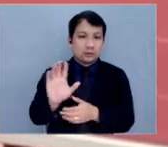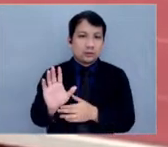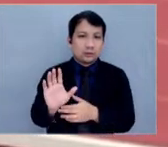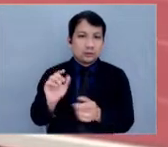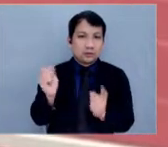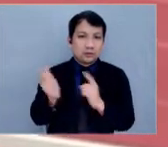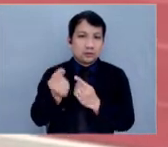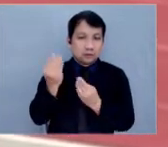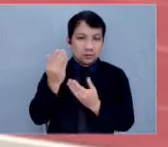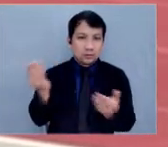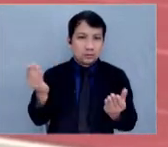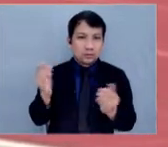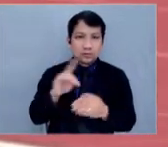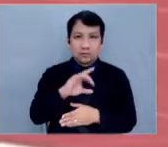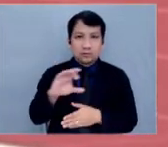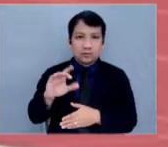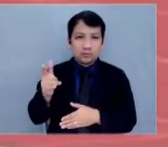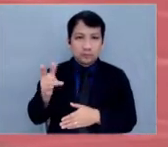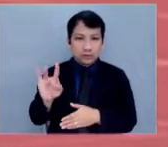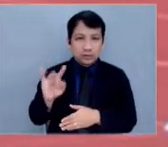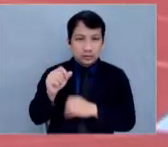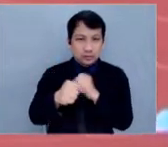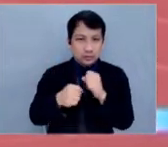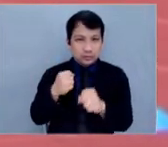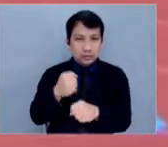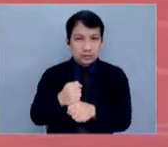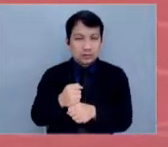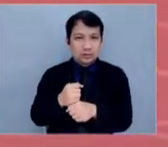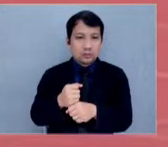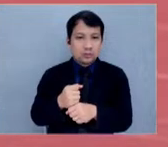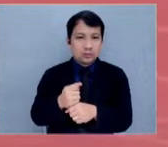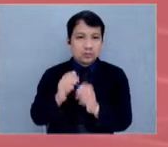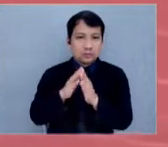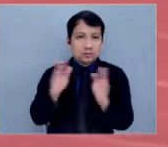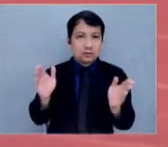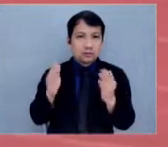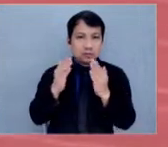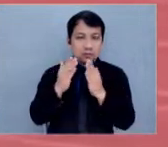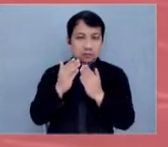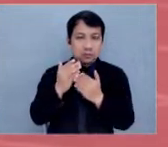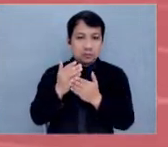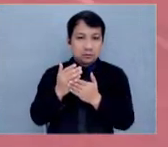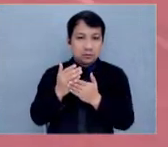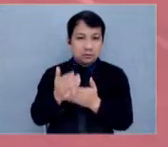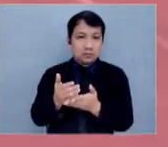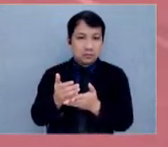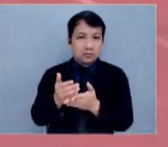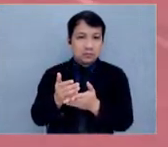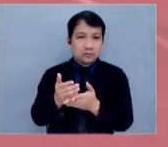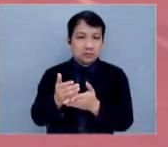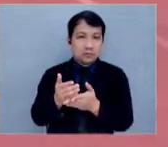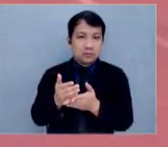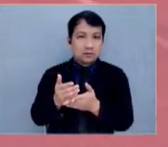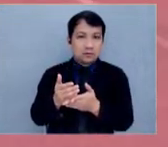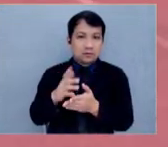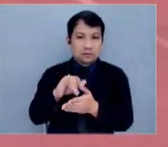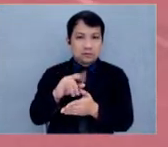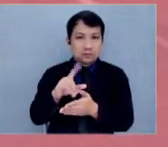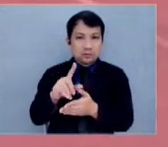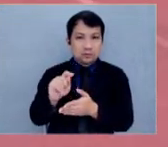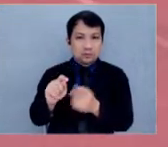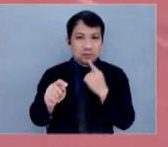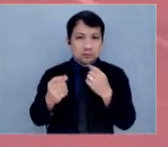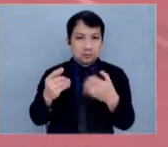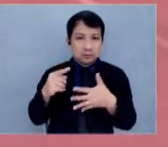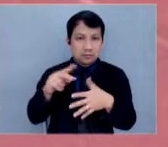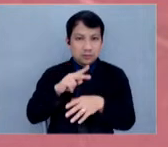sa 128 years ng Olympics. Malaking balita ito dahil lang athletics ang pinakamalaking Olympic sport dahil sa dami ng